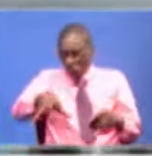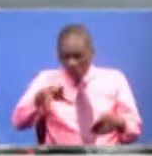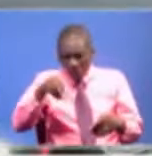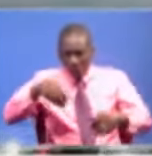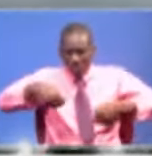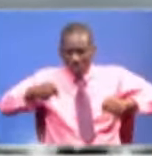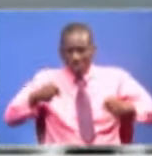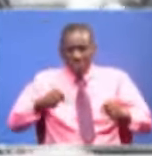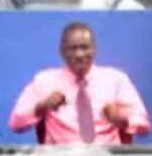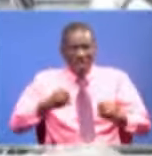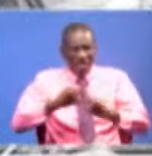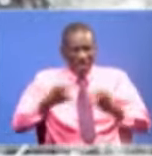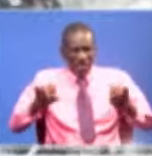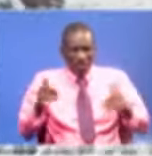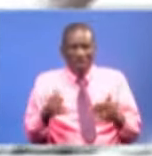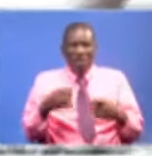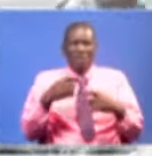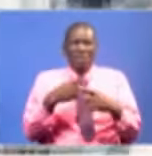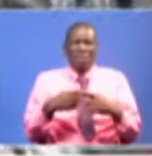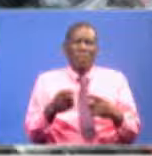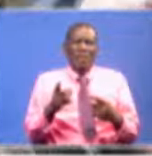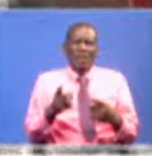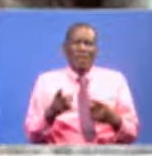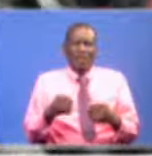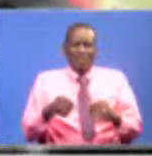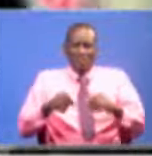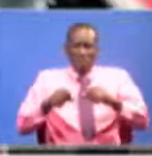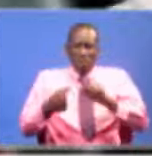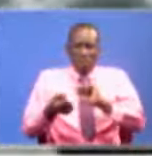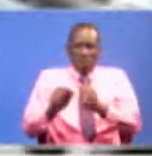bado nzima, ila ilikuwa imenyofolewa.